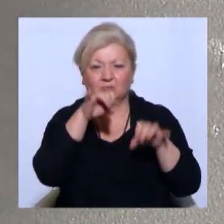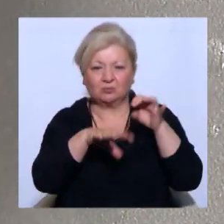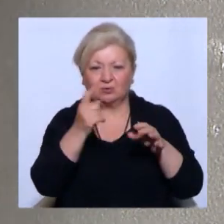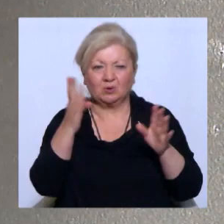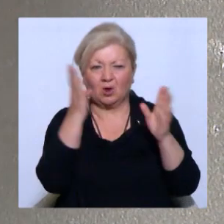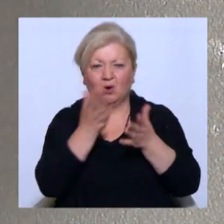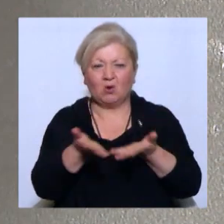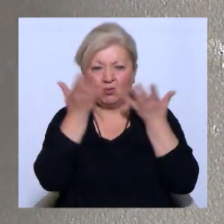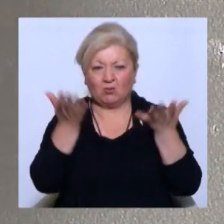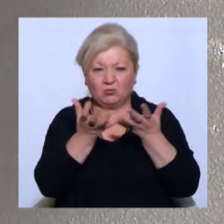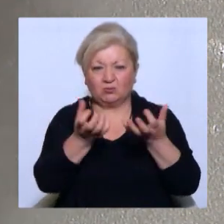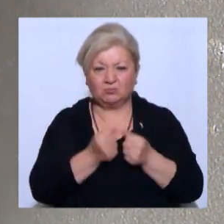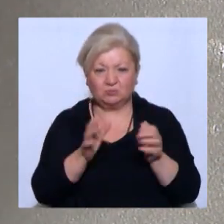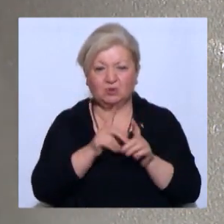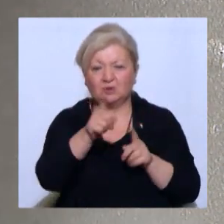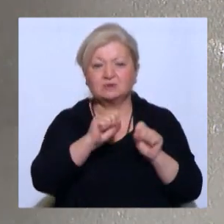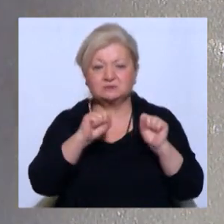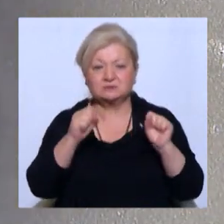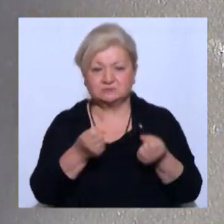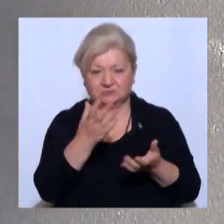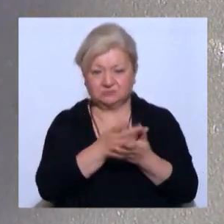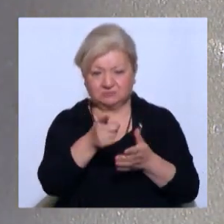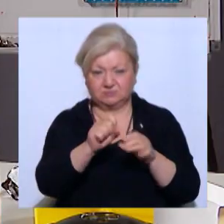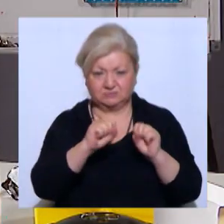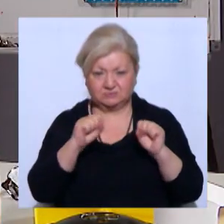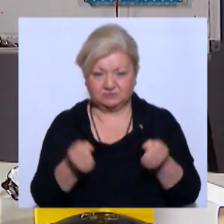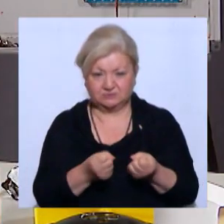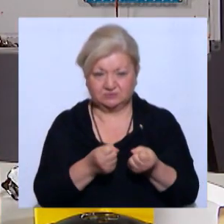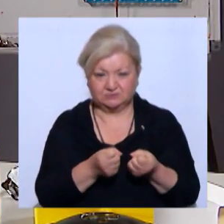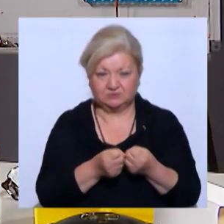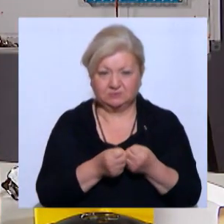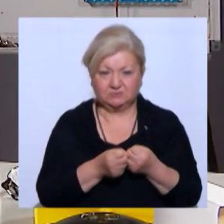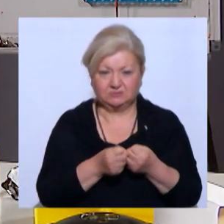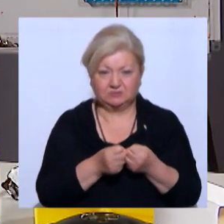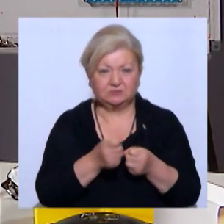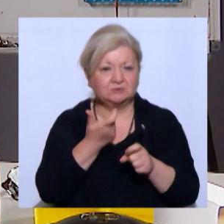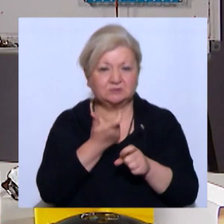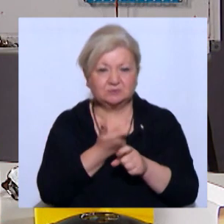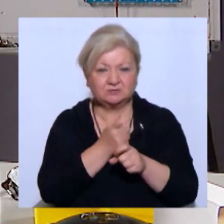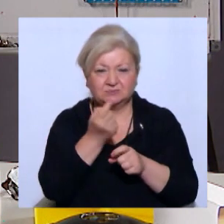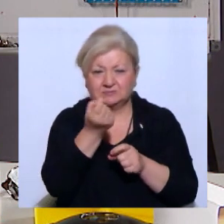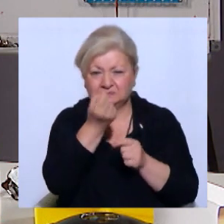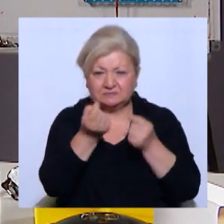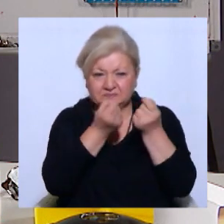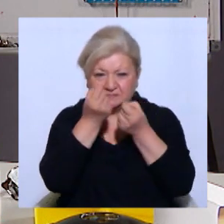არ გეგონოთ რომ რაღაცა ადუღდა და მივიღეთ ორთქლი. ეს ცივია.